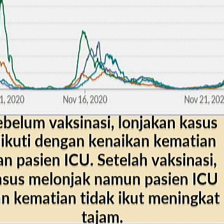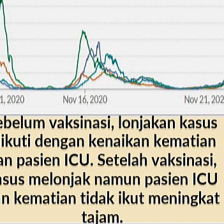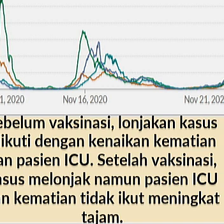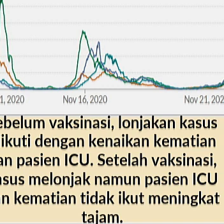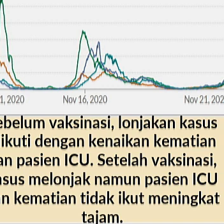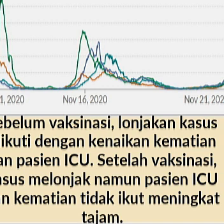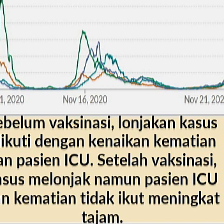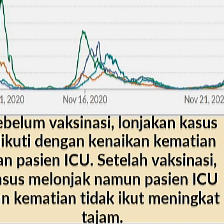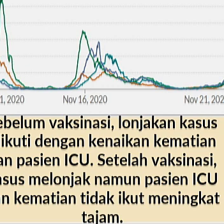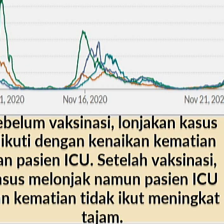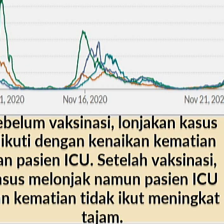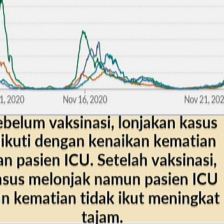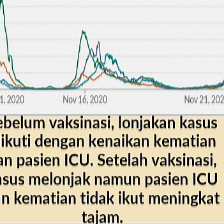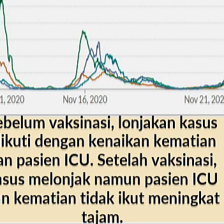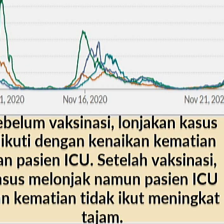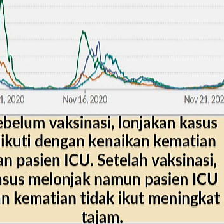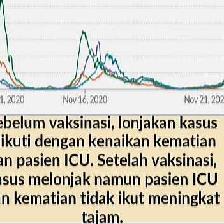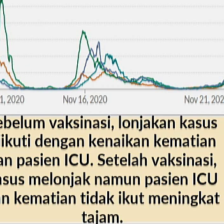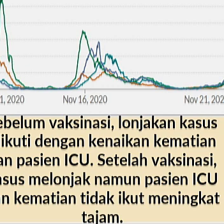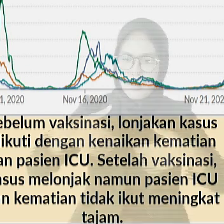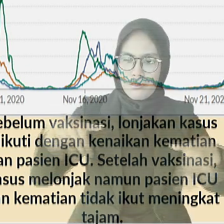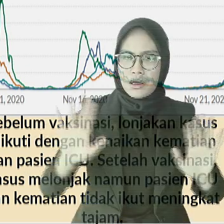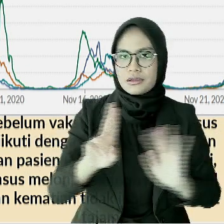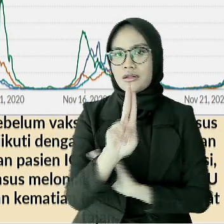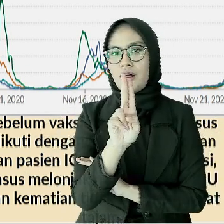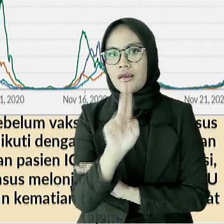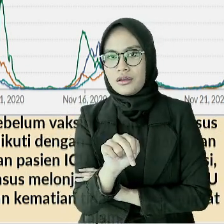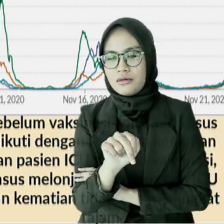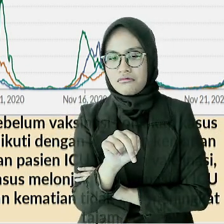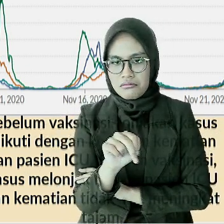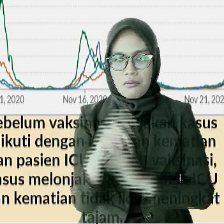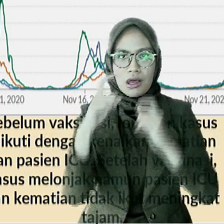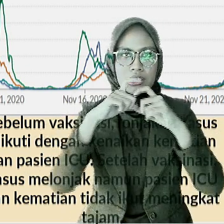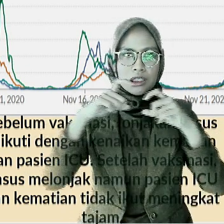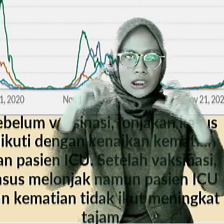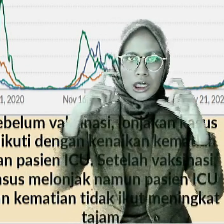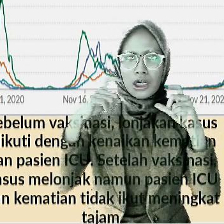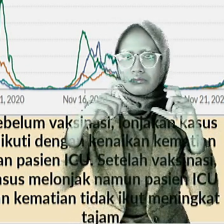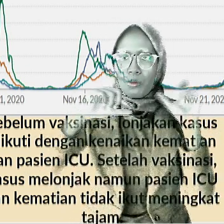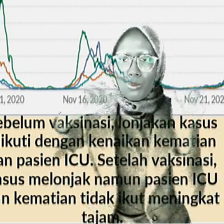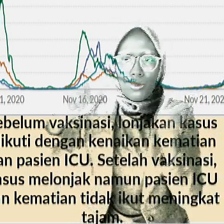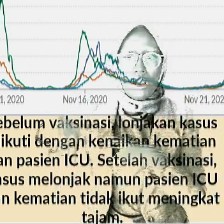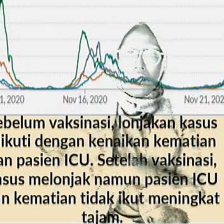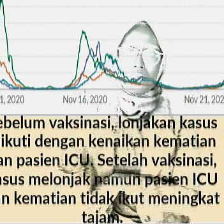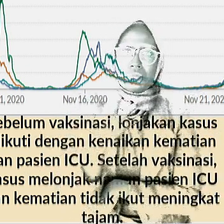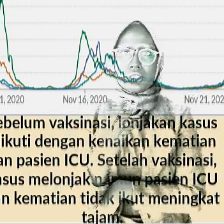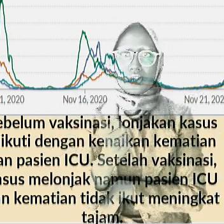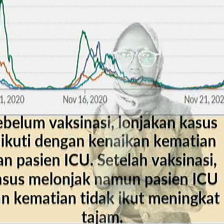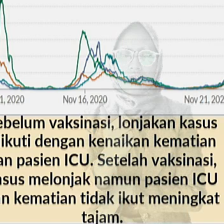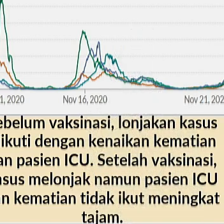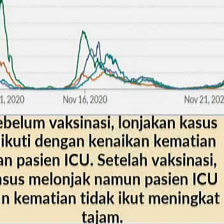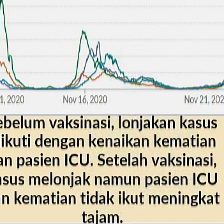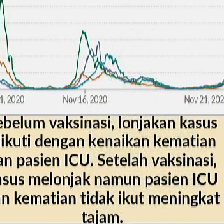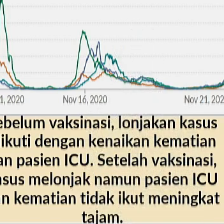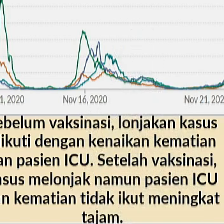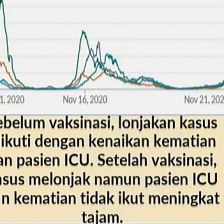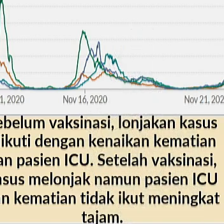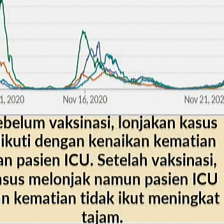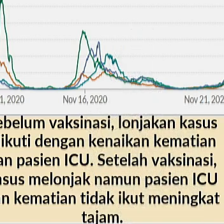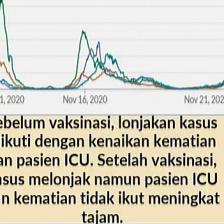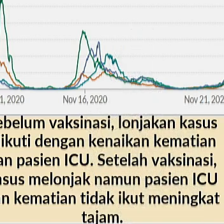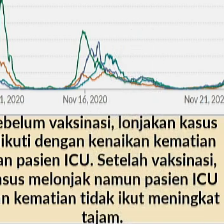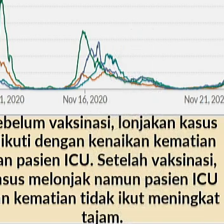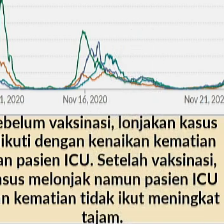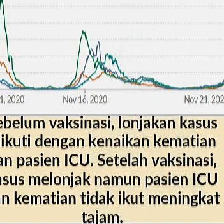pembatasan aktivitas dan kewajiban masker tidak lagi seketat awal. Kebijakan ini bertahan selama kurang lebih 8